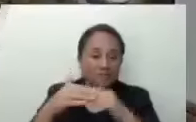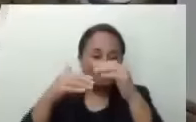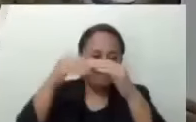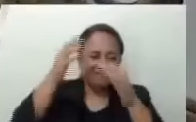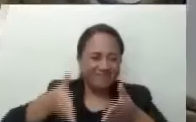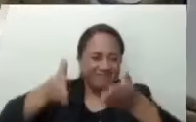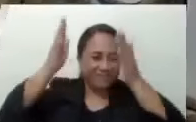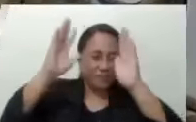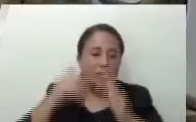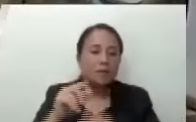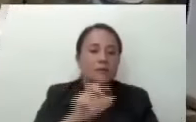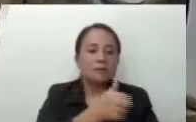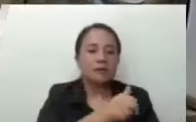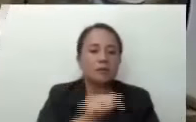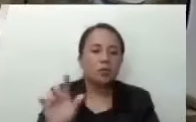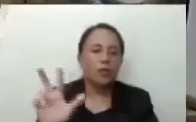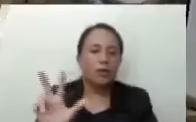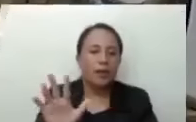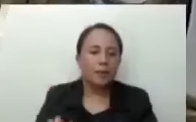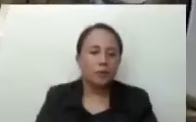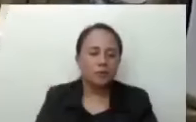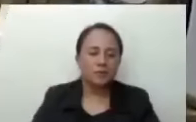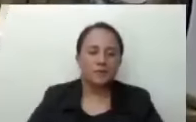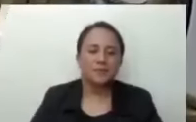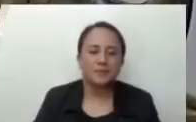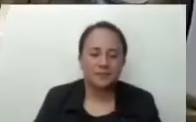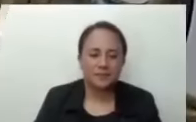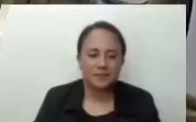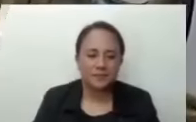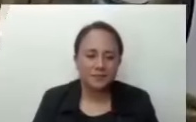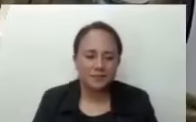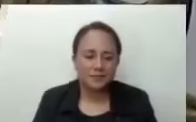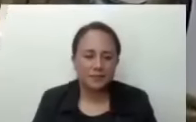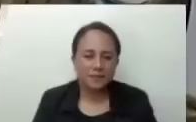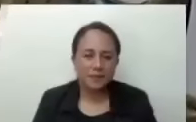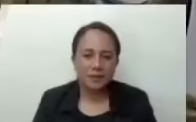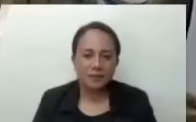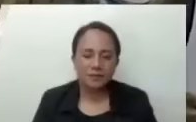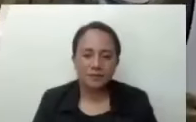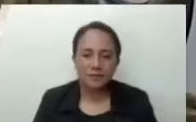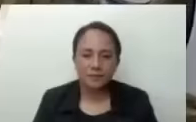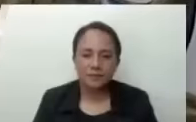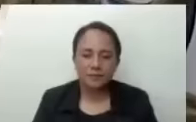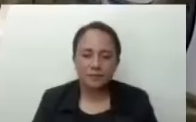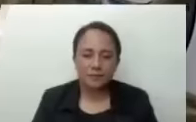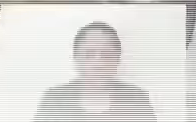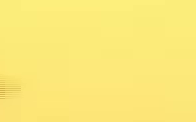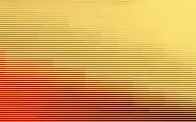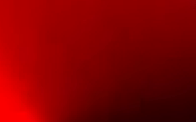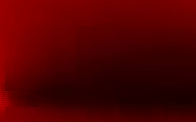pm para sa GMA integrated news Katrina son nakatutok 24